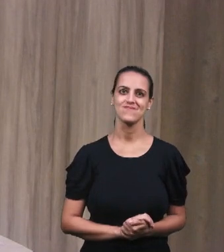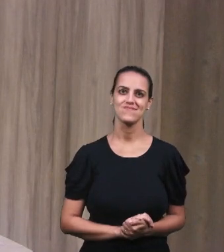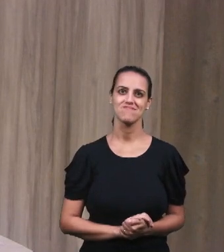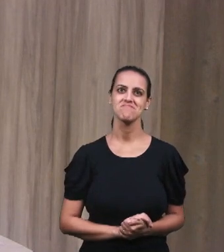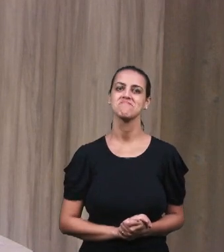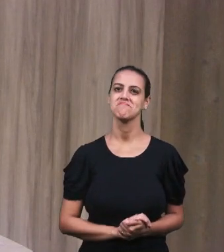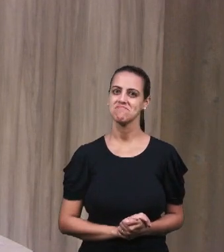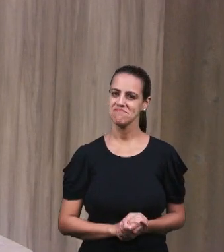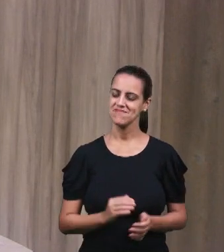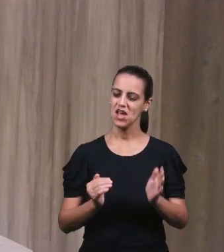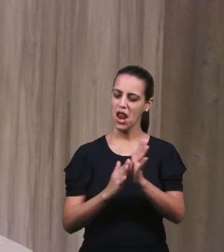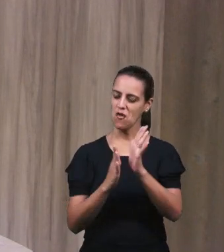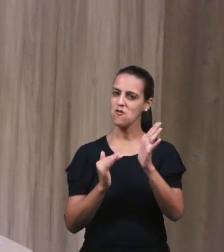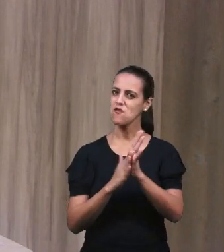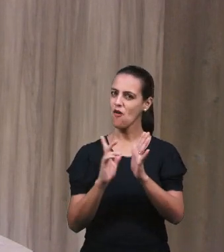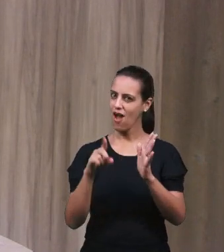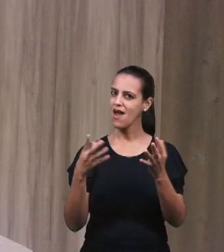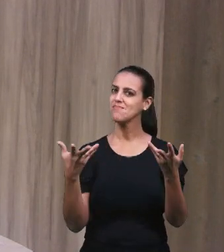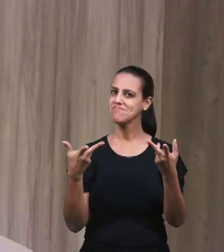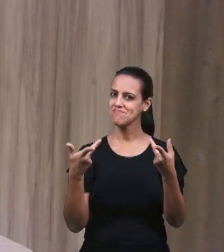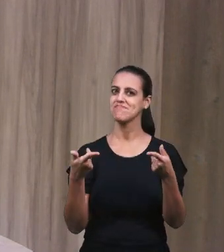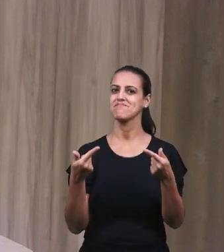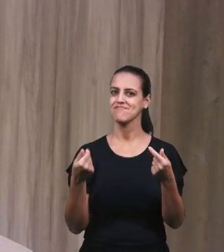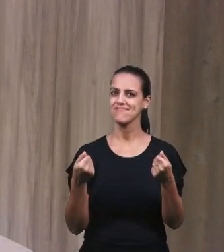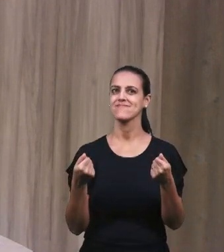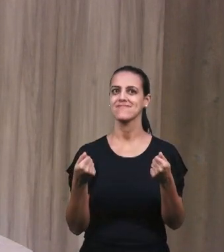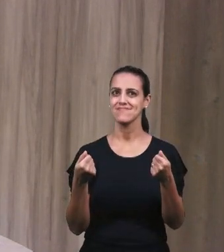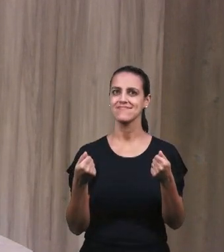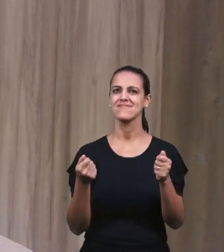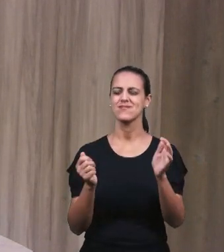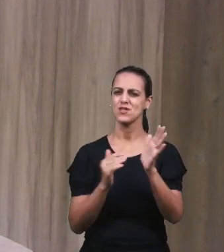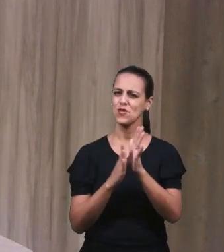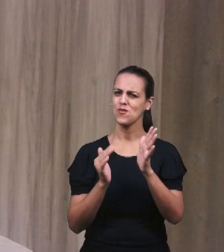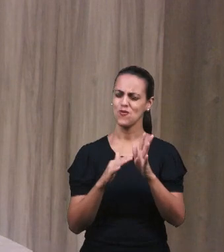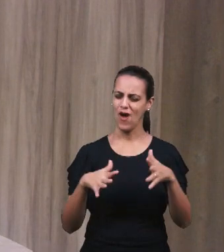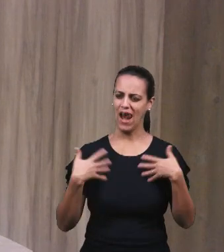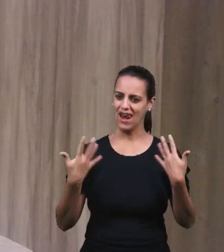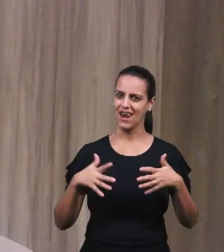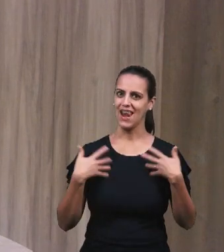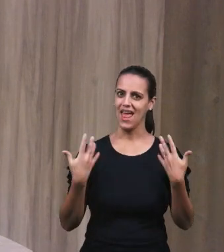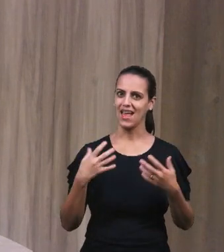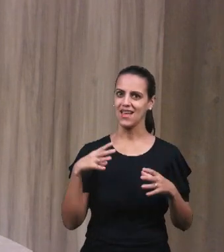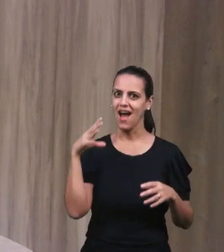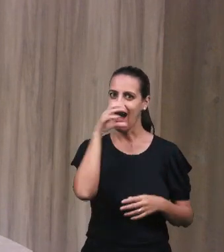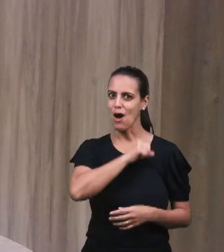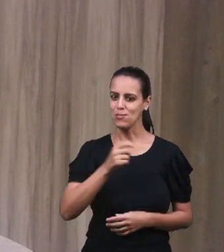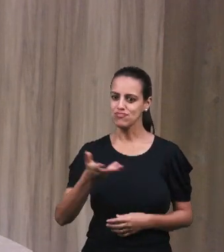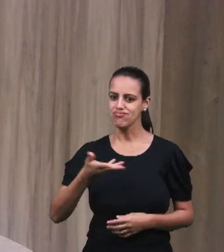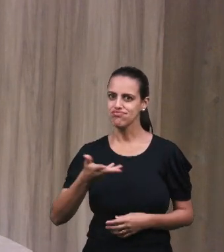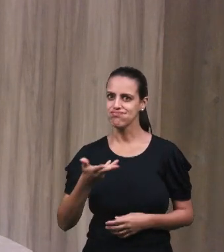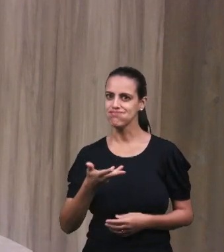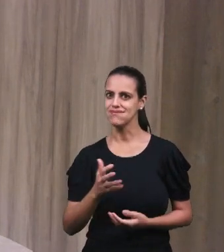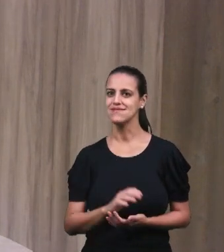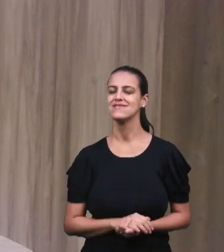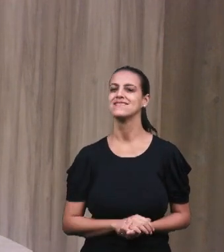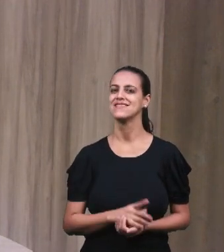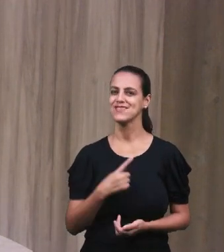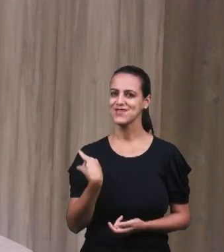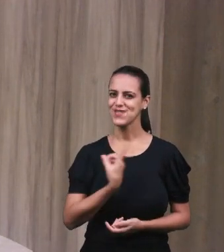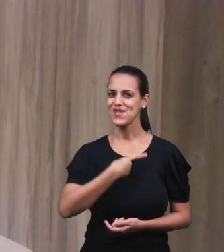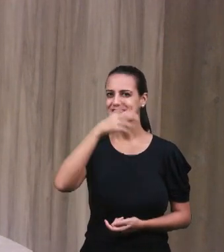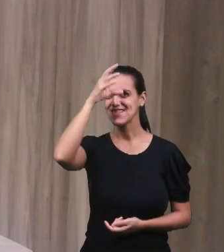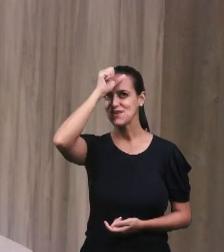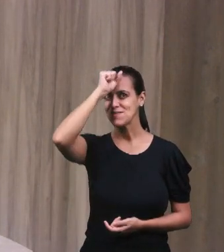Quelle louange merveilleuse! Cette louange, elle est très joyeuse et rapide. Et nous allons apprendre cette